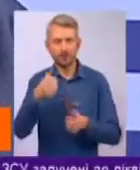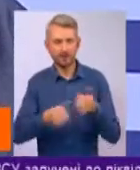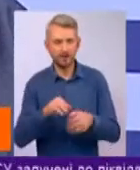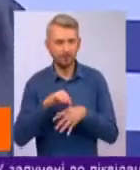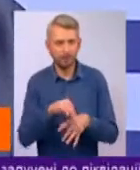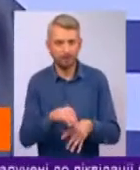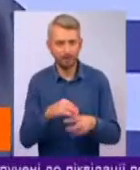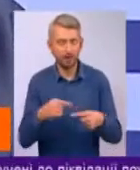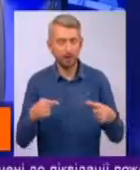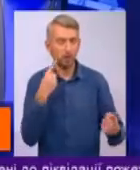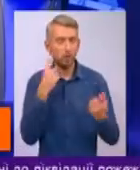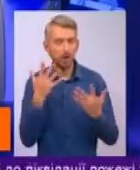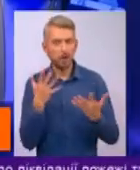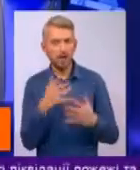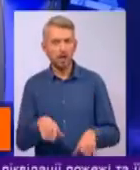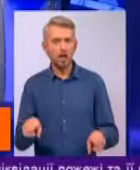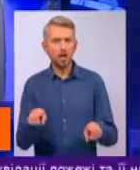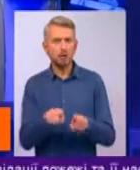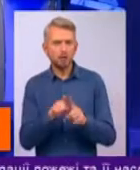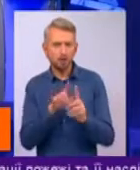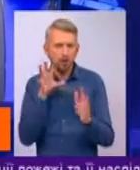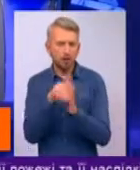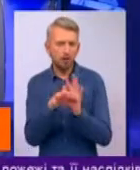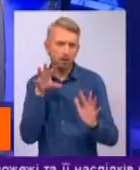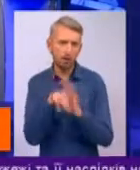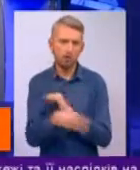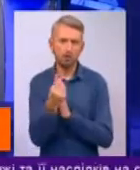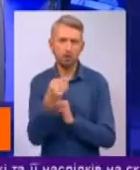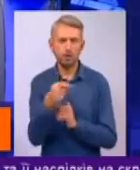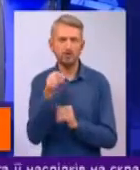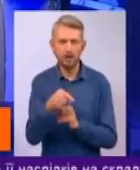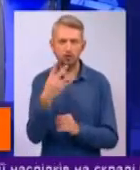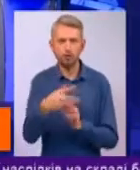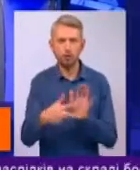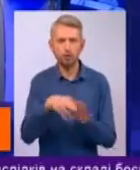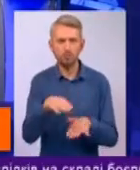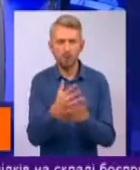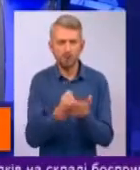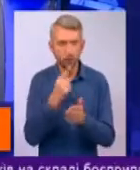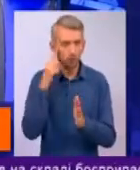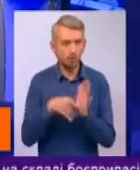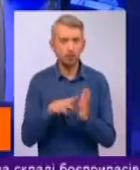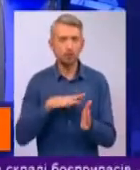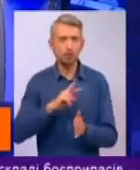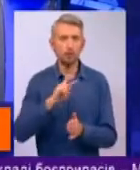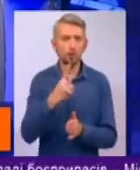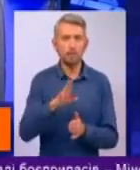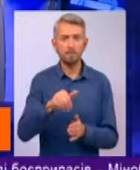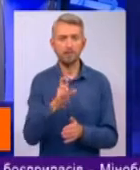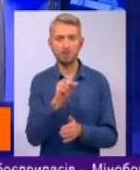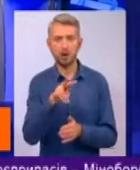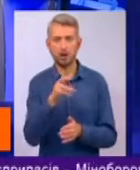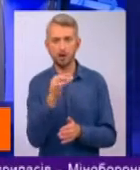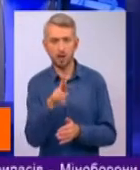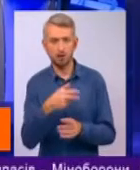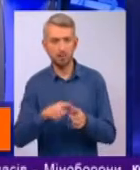так далі. То уявіть собі, така вкачка грошей в саме цей 48-й арсенал, розуміючи, він був другим, після Балаклеї. Більш того, це не є